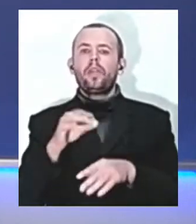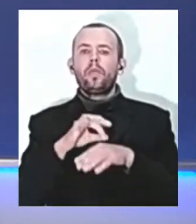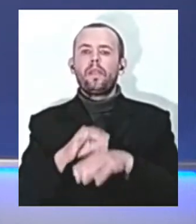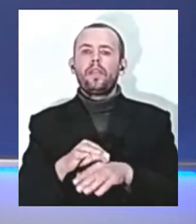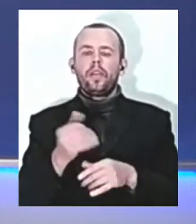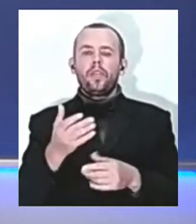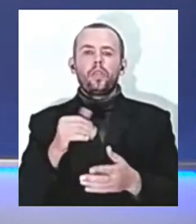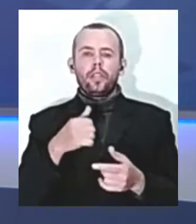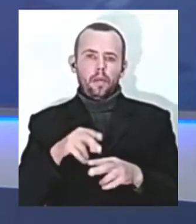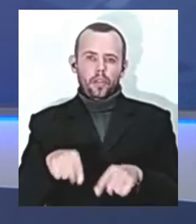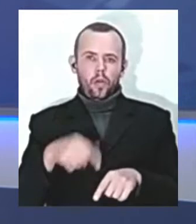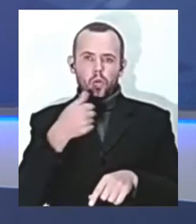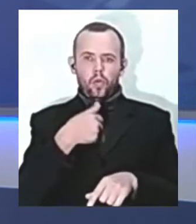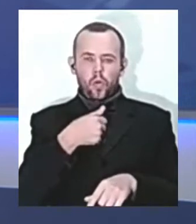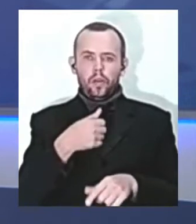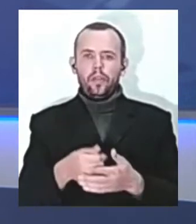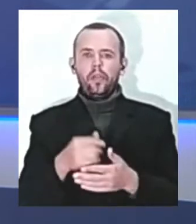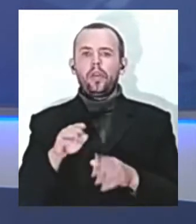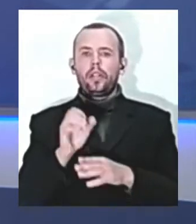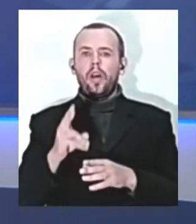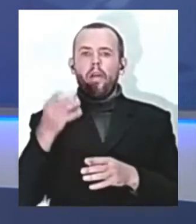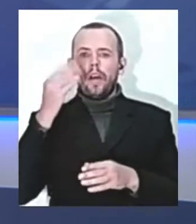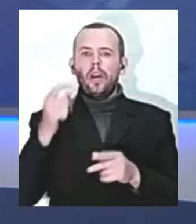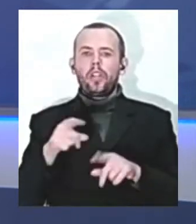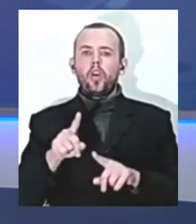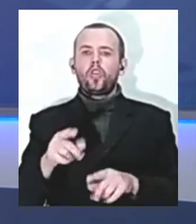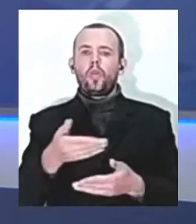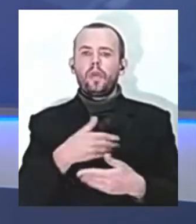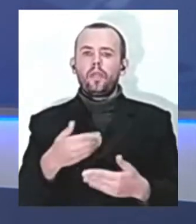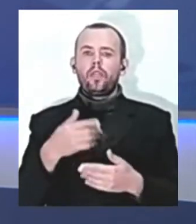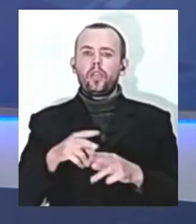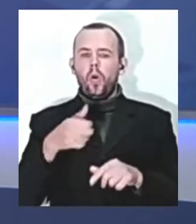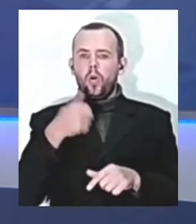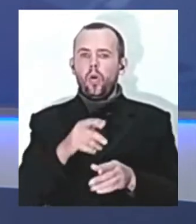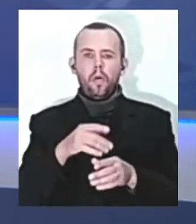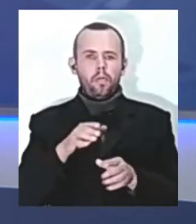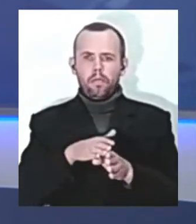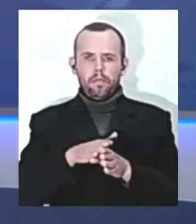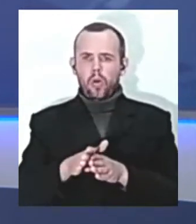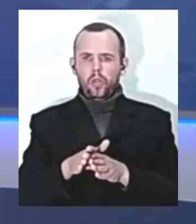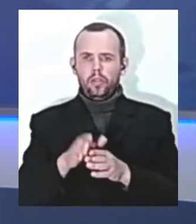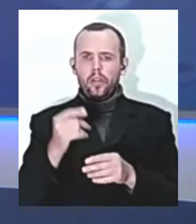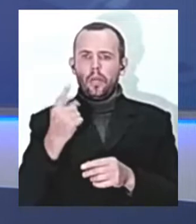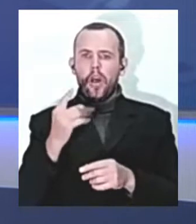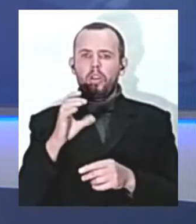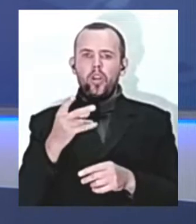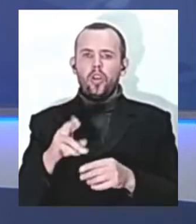так? Так, враховуючи те, що саме з цього року повноцінно, з 1 січня, 91